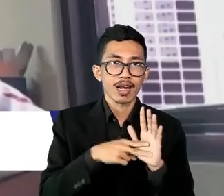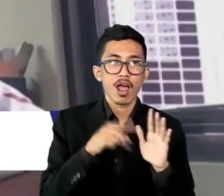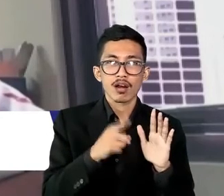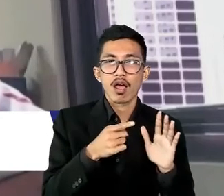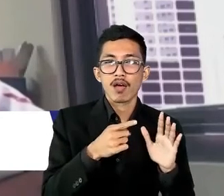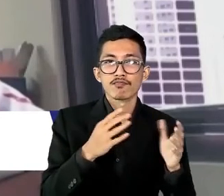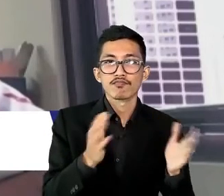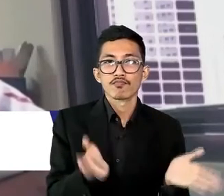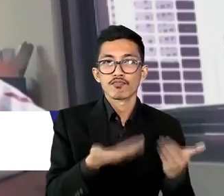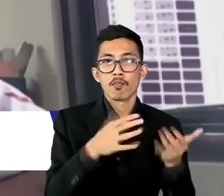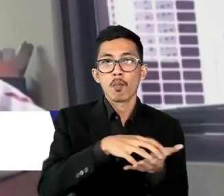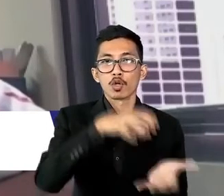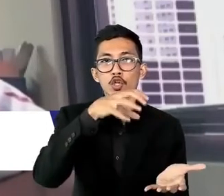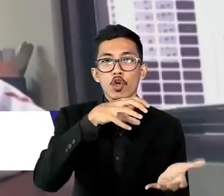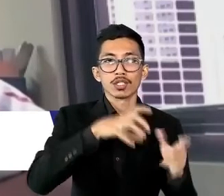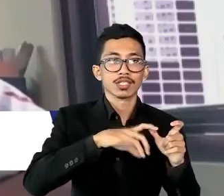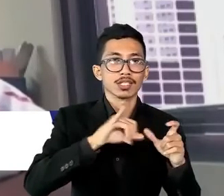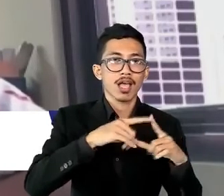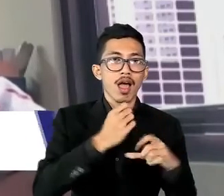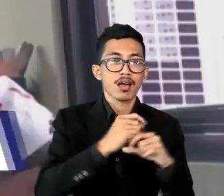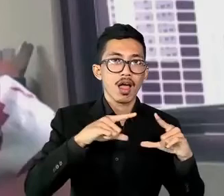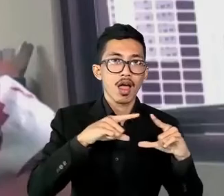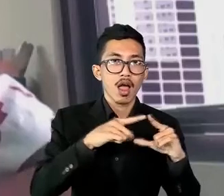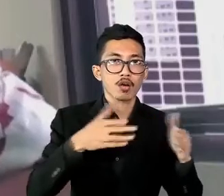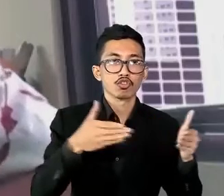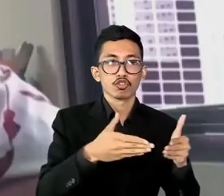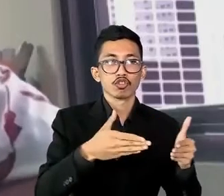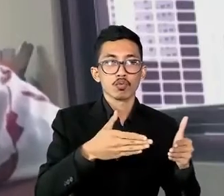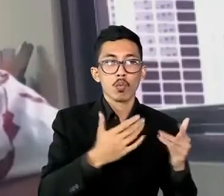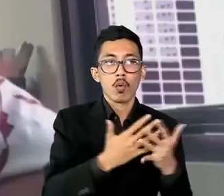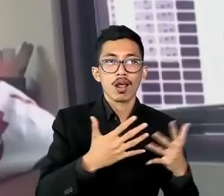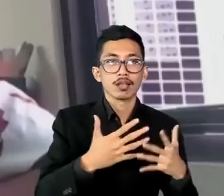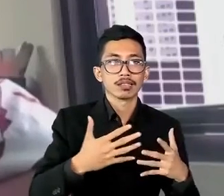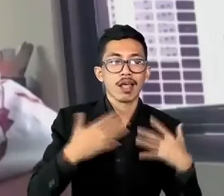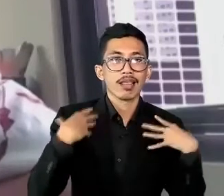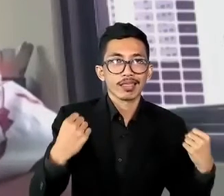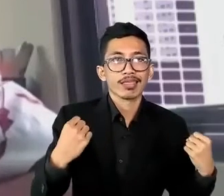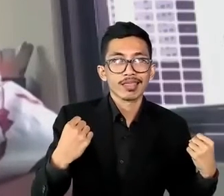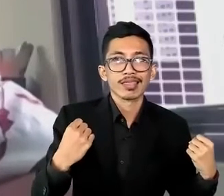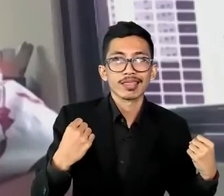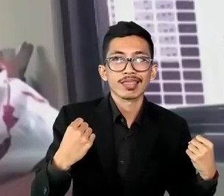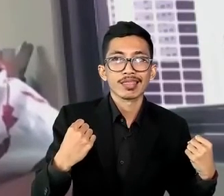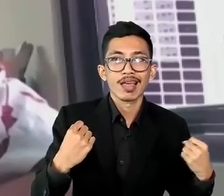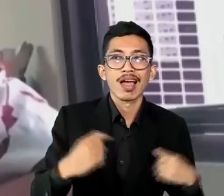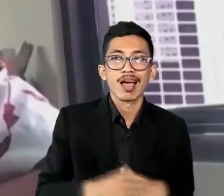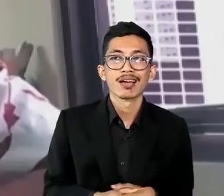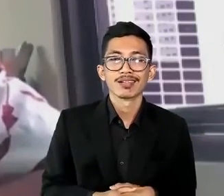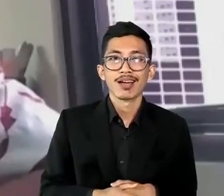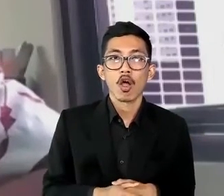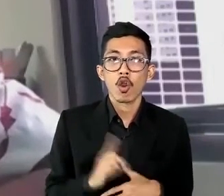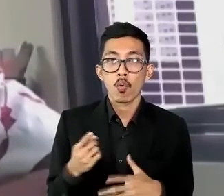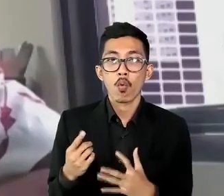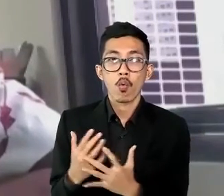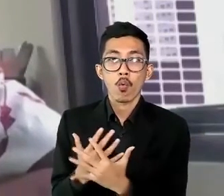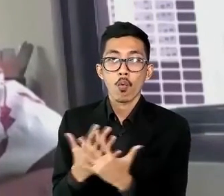posko siaga atau ruang isolir bagi warga yang sehat. Jadi kebalikannya Dok. Jadi jika ada warganya yang